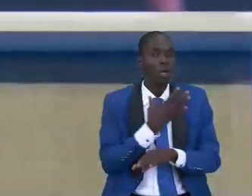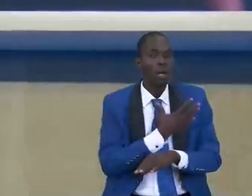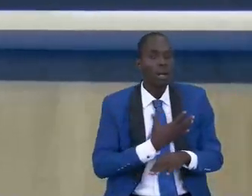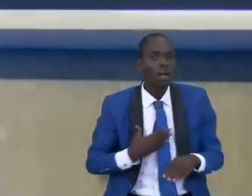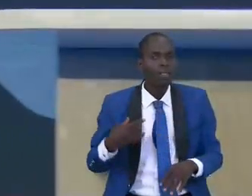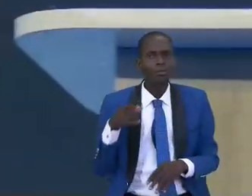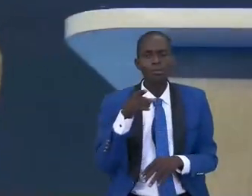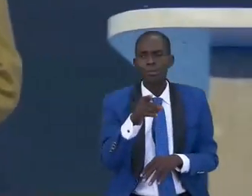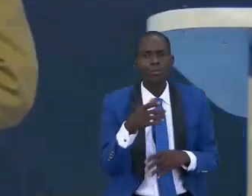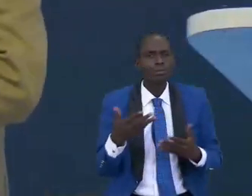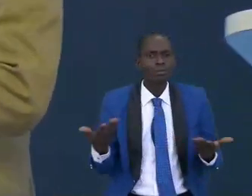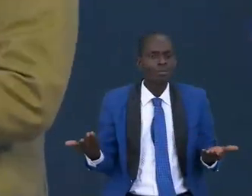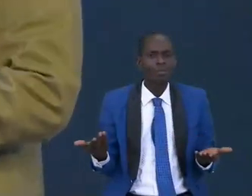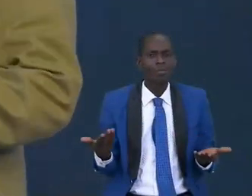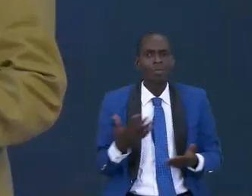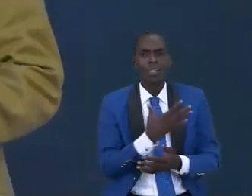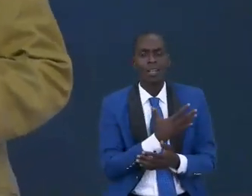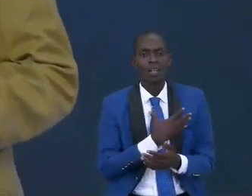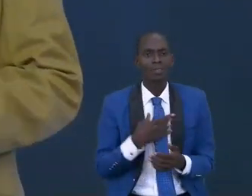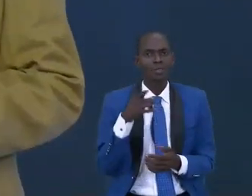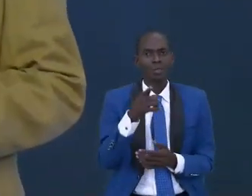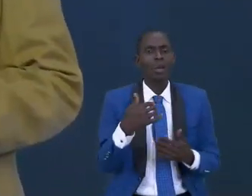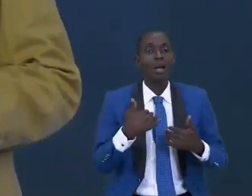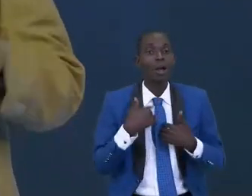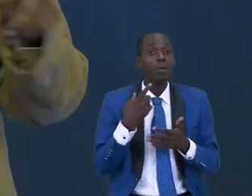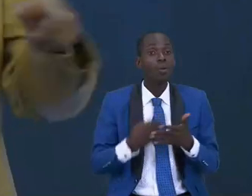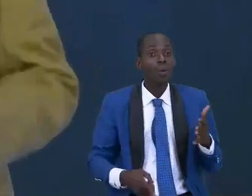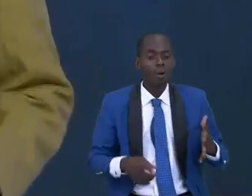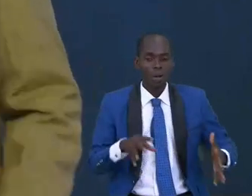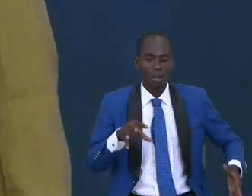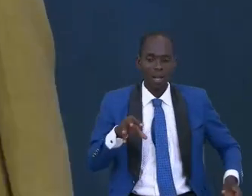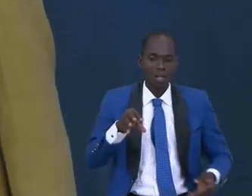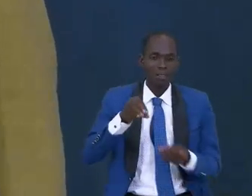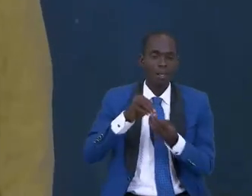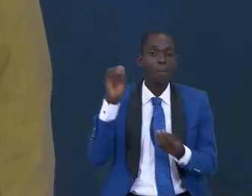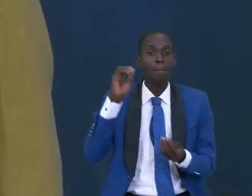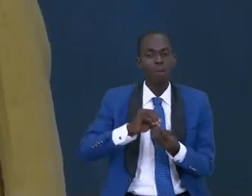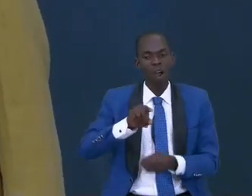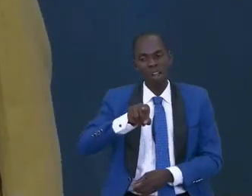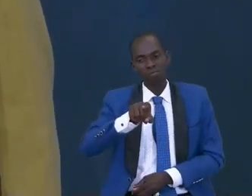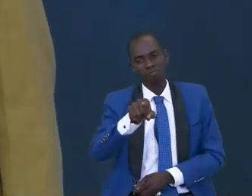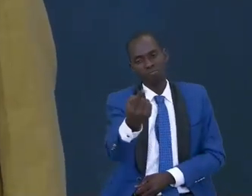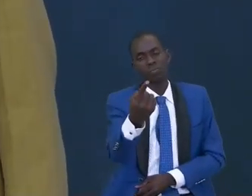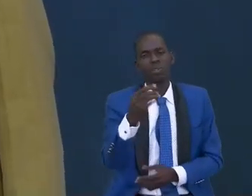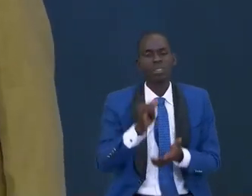à part tout ce que tu avais fait, tu as ajouté l'huile dans le